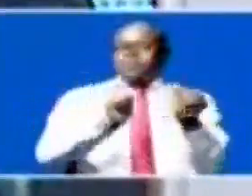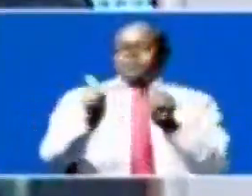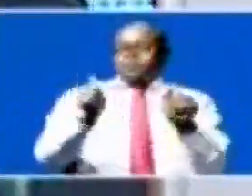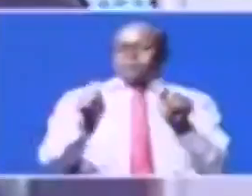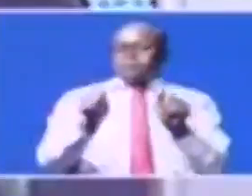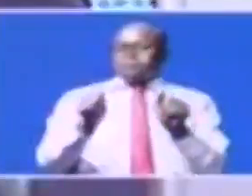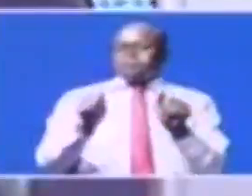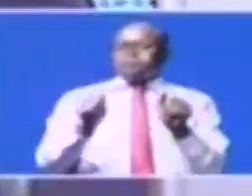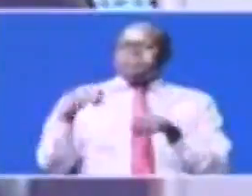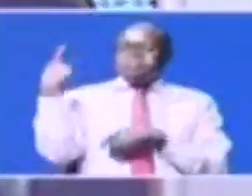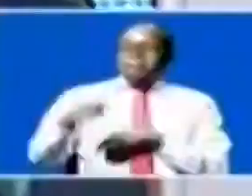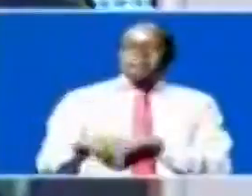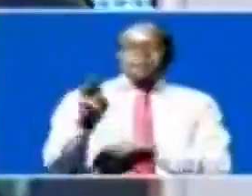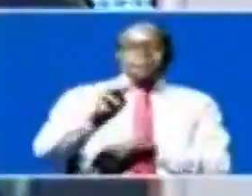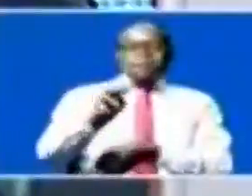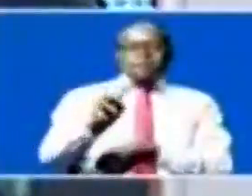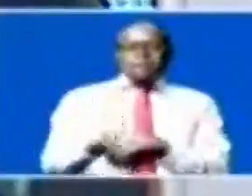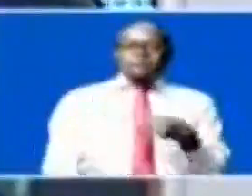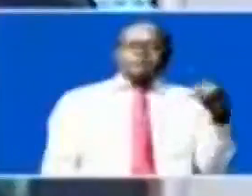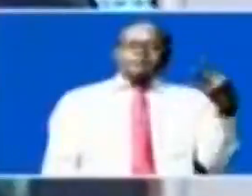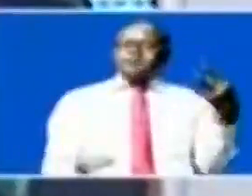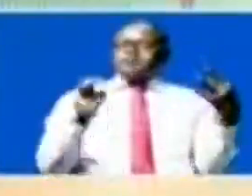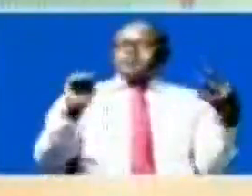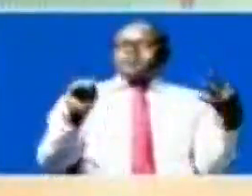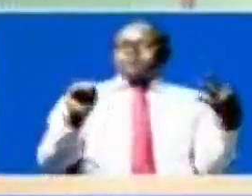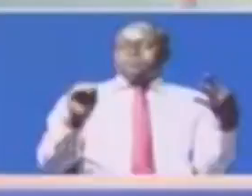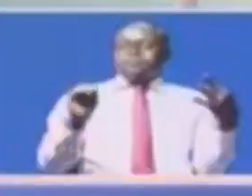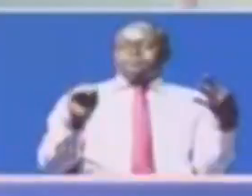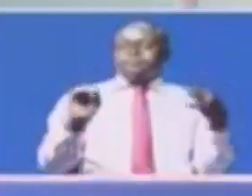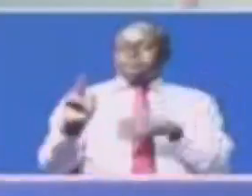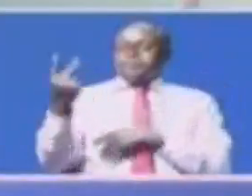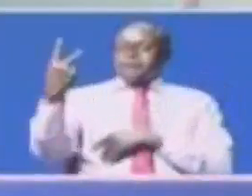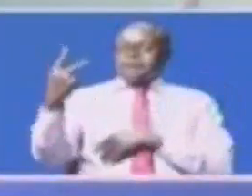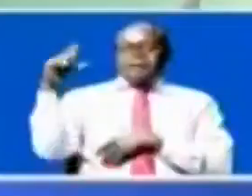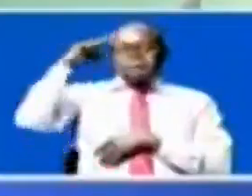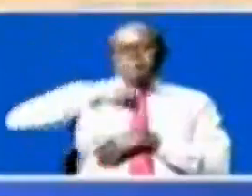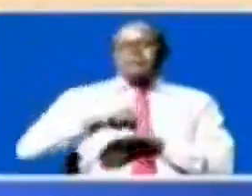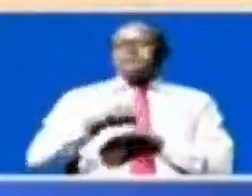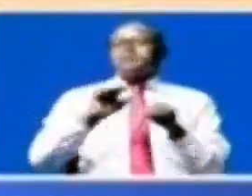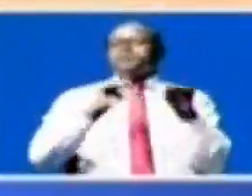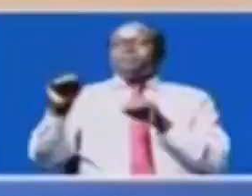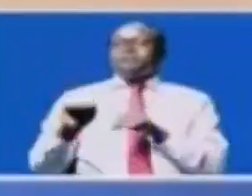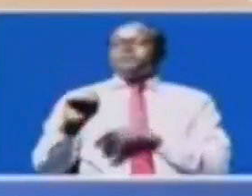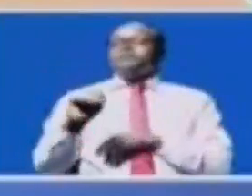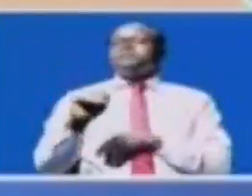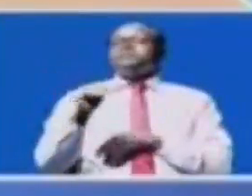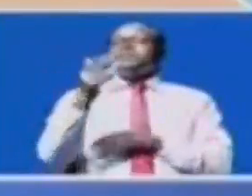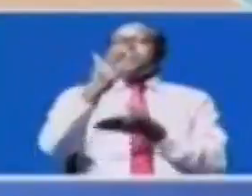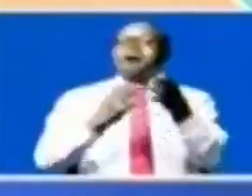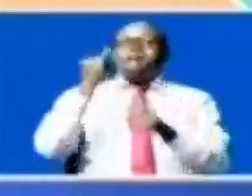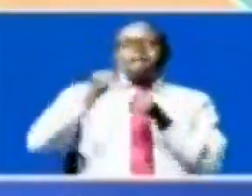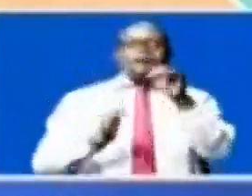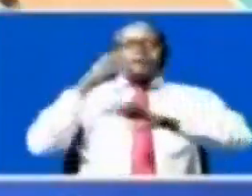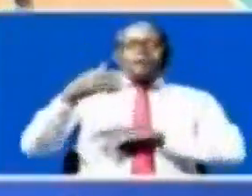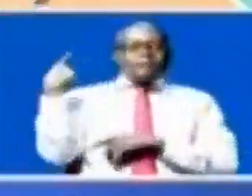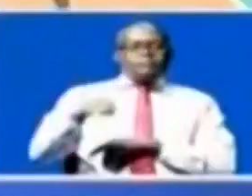ya kuicharaza Mauritius seti tatu mtungi ugani Kasarani. Kenya, ambayo ilikosa nafasi ya kuingia nusu fainali baada ya kulazwa na Kamerun hapo